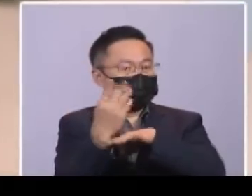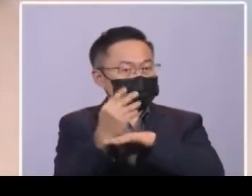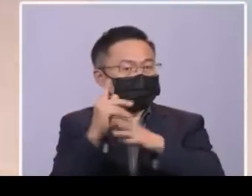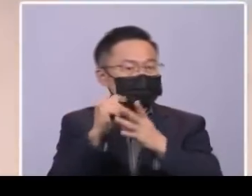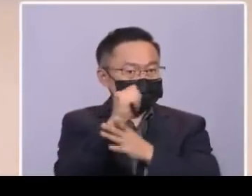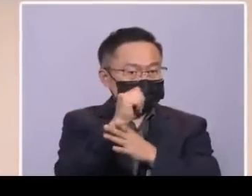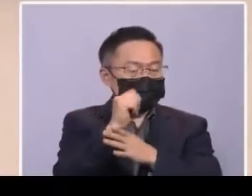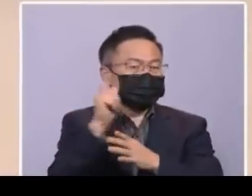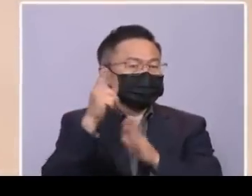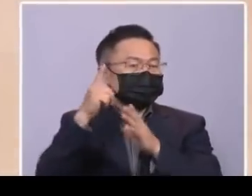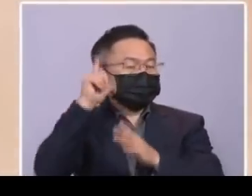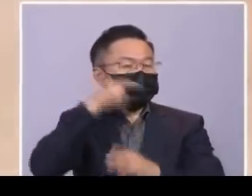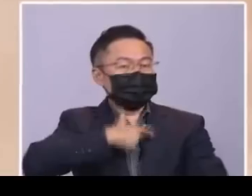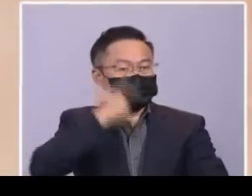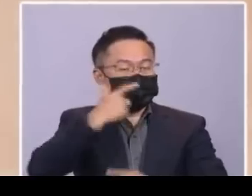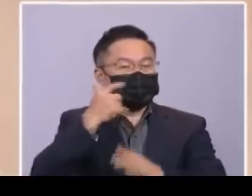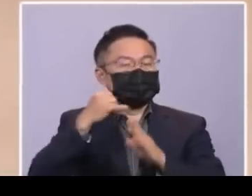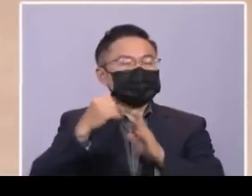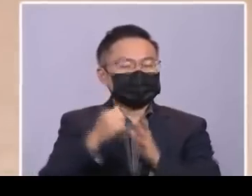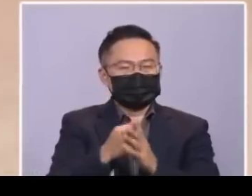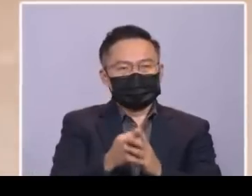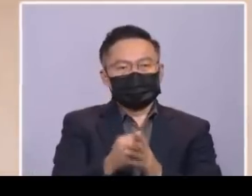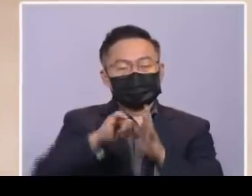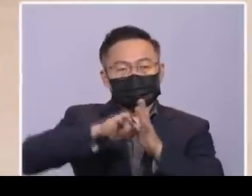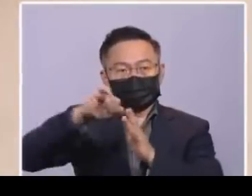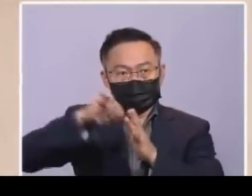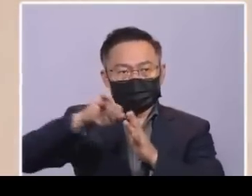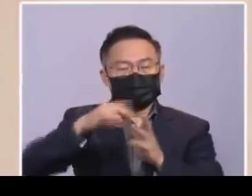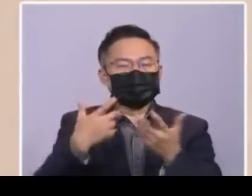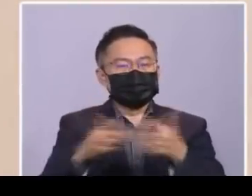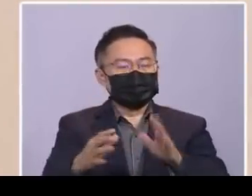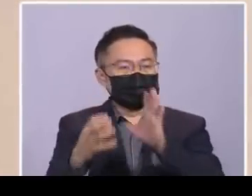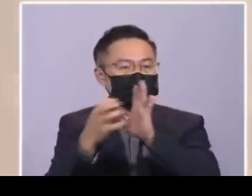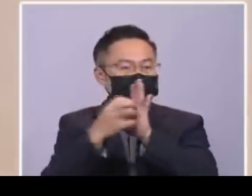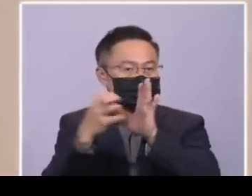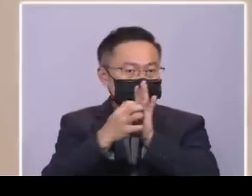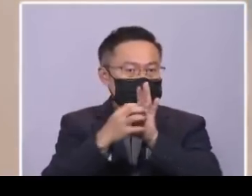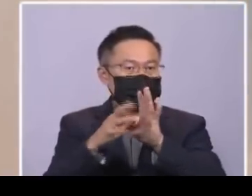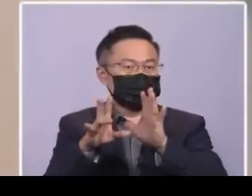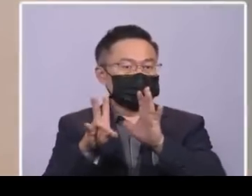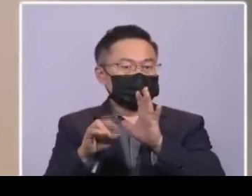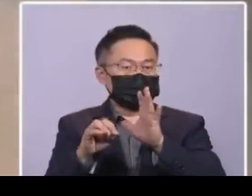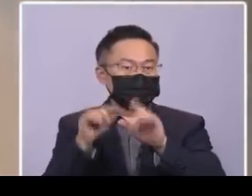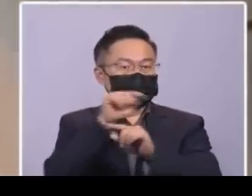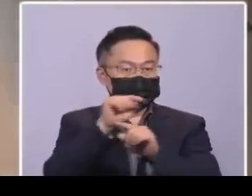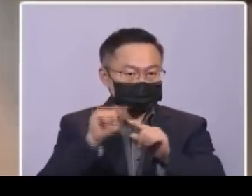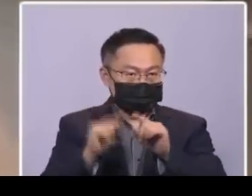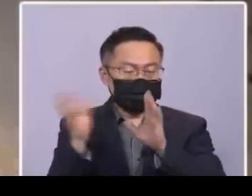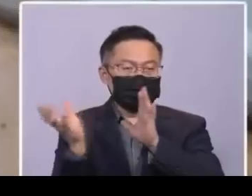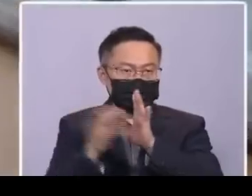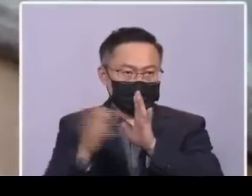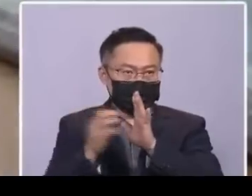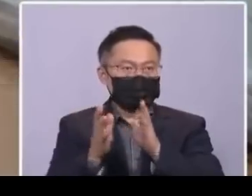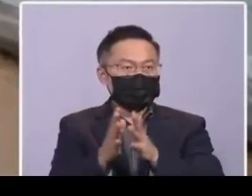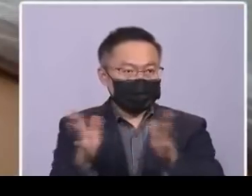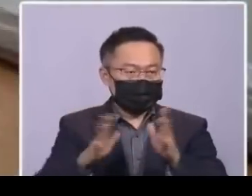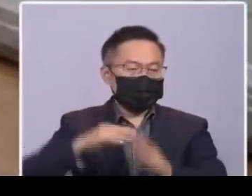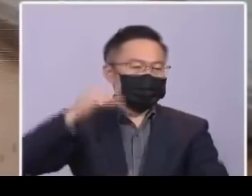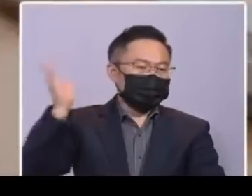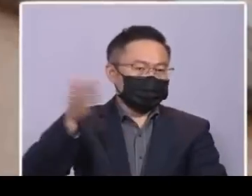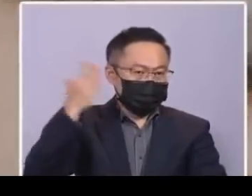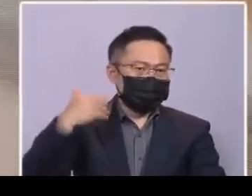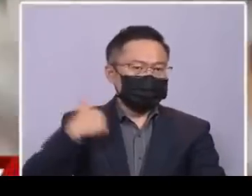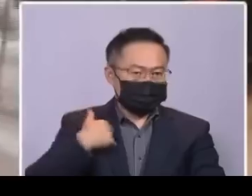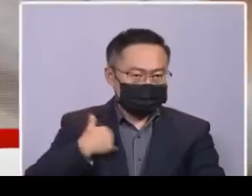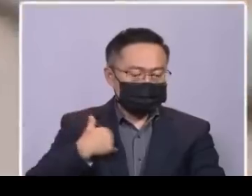ร้อยละ30ของพื้นที่ภาคกลางเยอะเลยฝนฟ้าคะนองร้อยละ70ของพื้นที่มีฝนตกหนักกับลมกระโชกแร